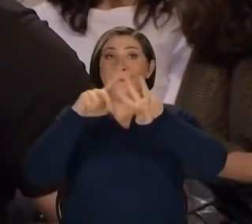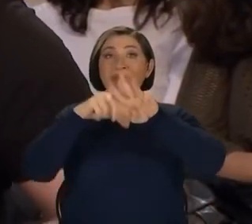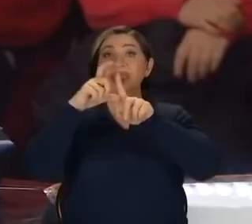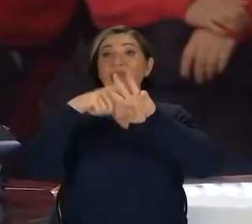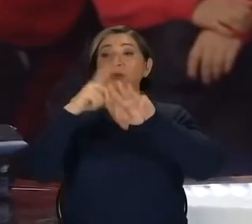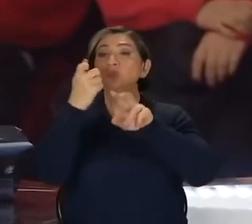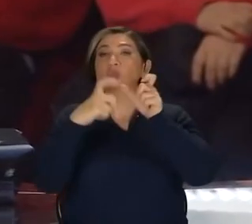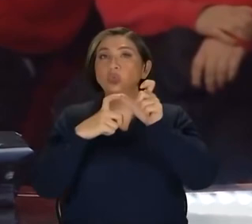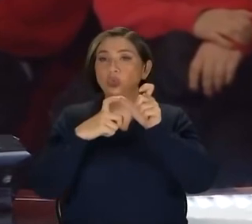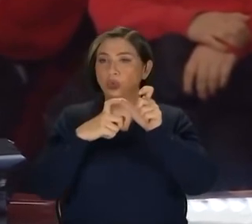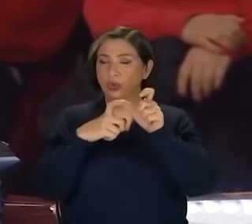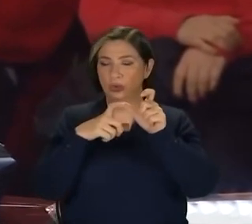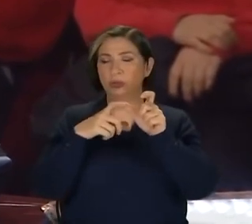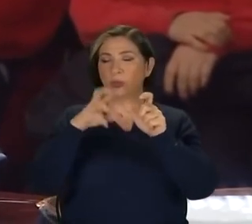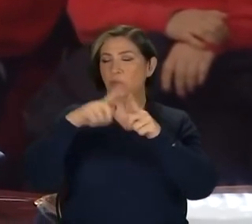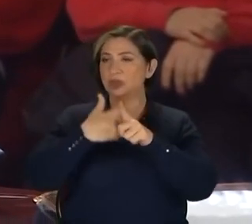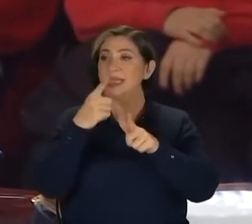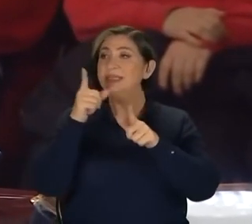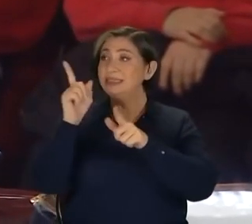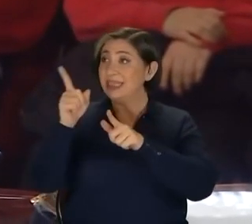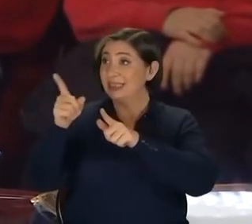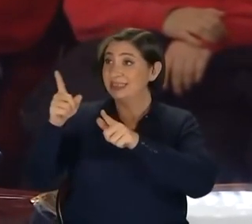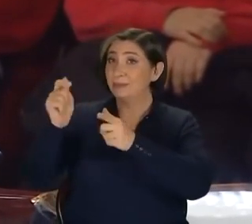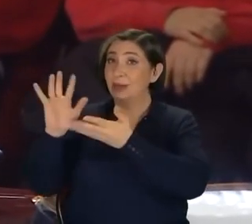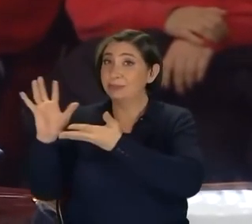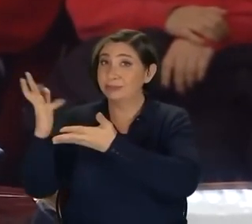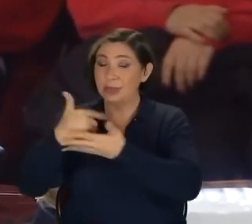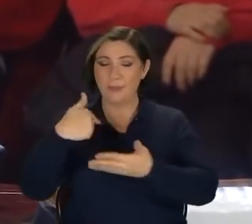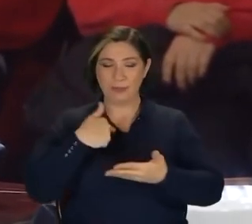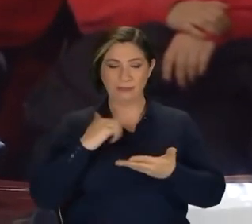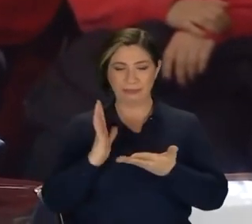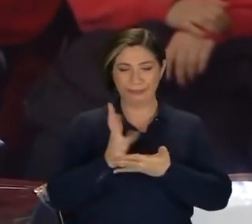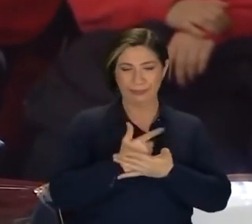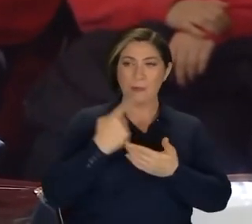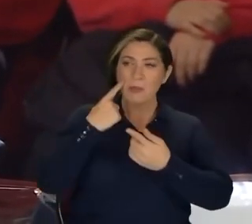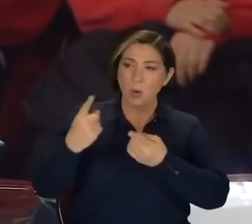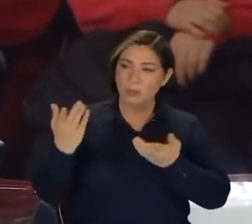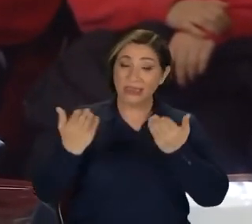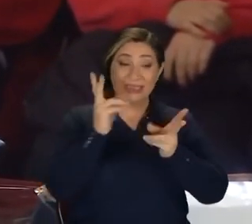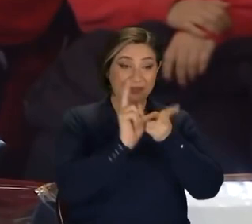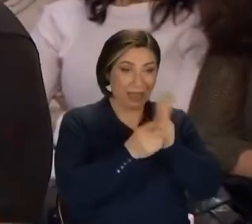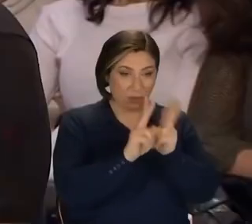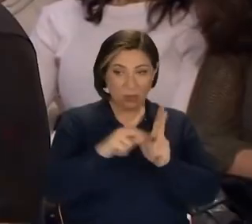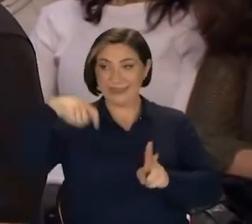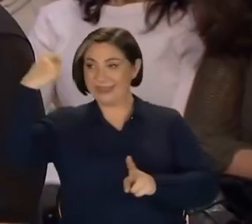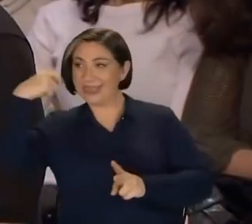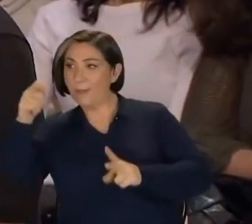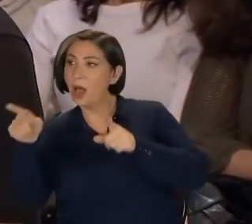projesi. Şimdi senin gişenle kendi gişeme bakıyorum. Yani tiyatro